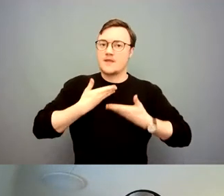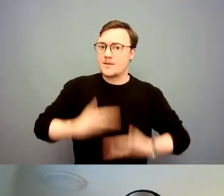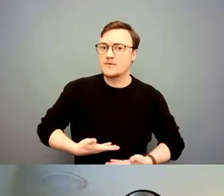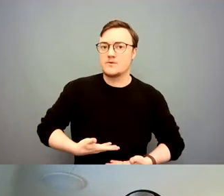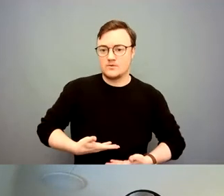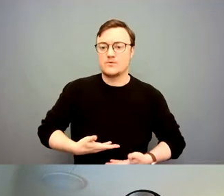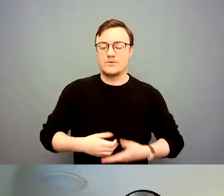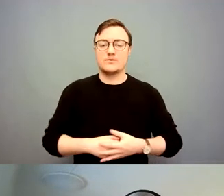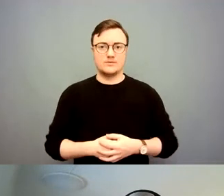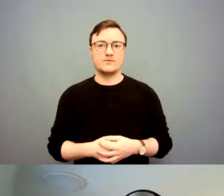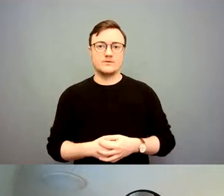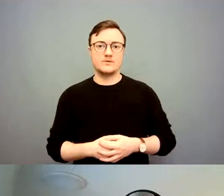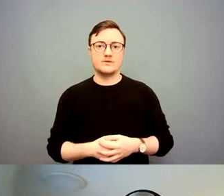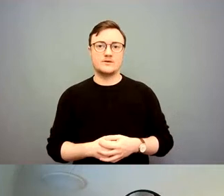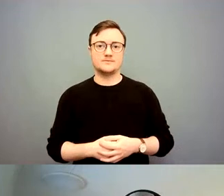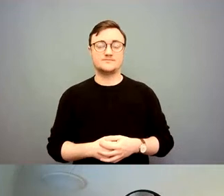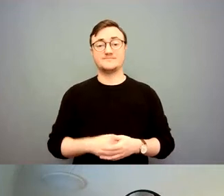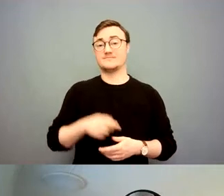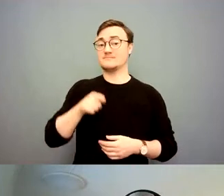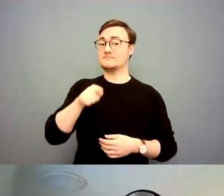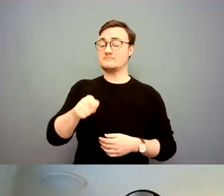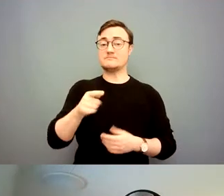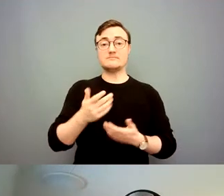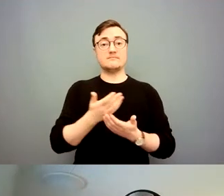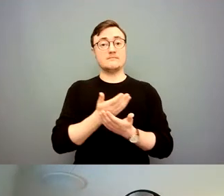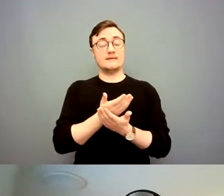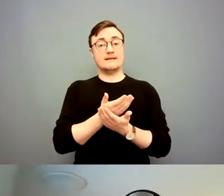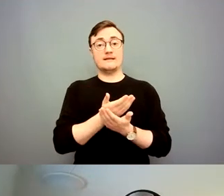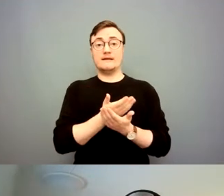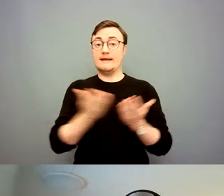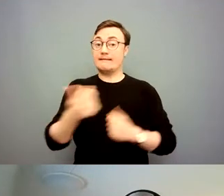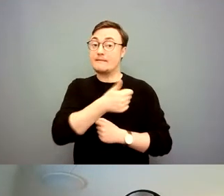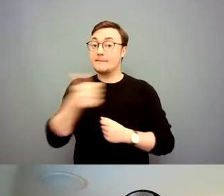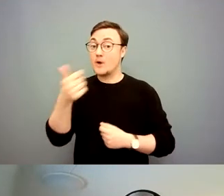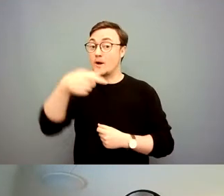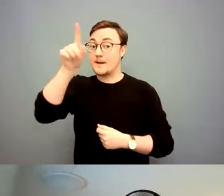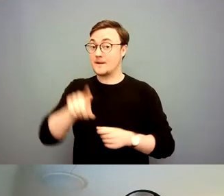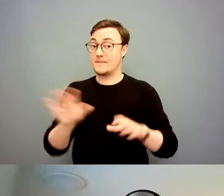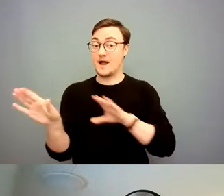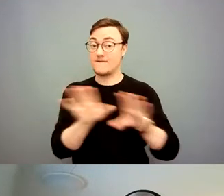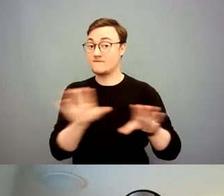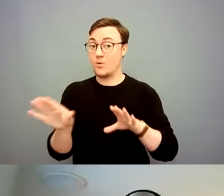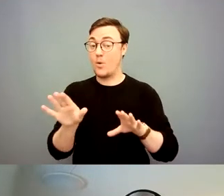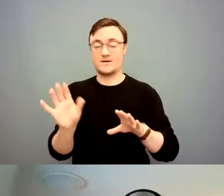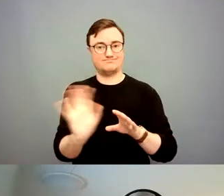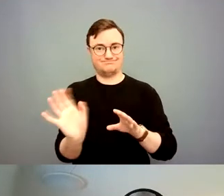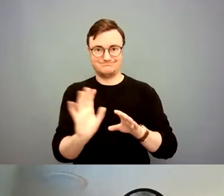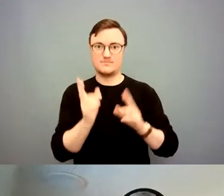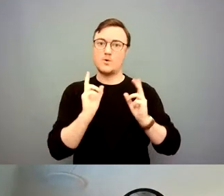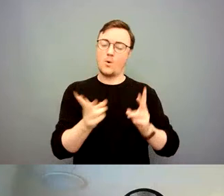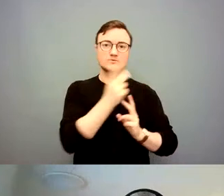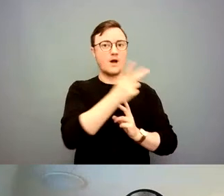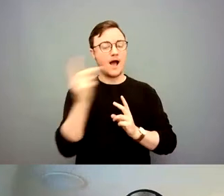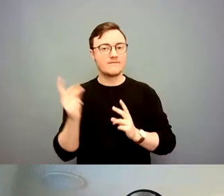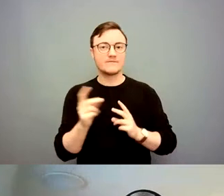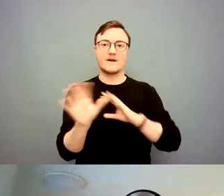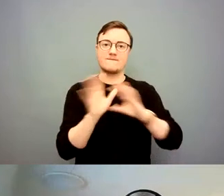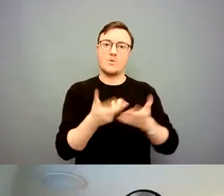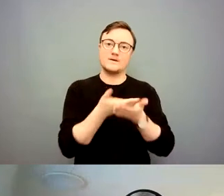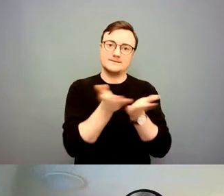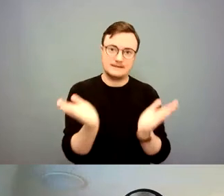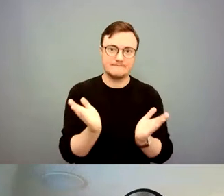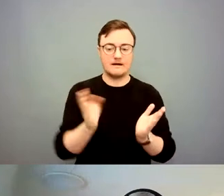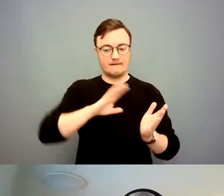Och det har inte bara blivit kontakt med primärvården utan även andra vårdgivare är